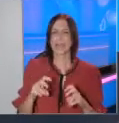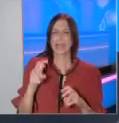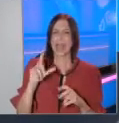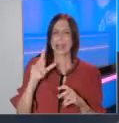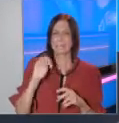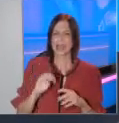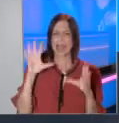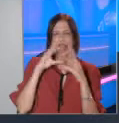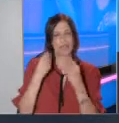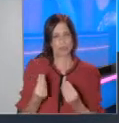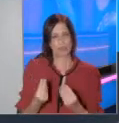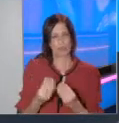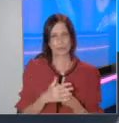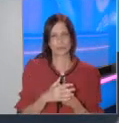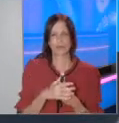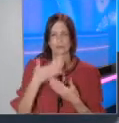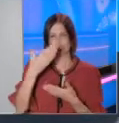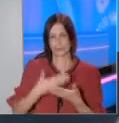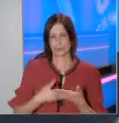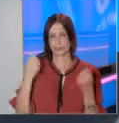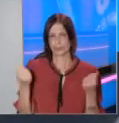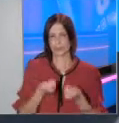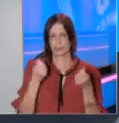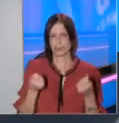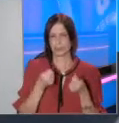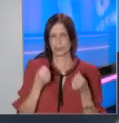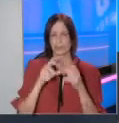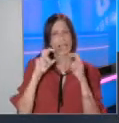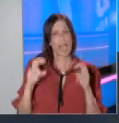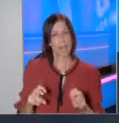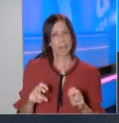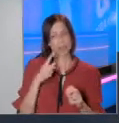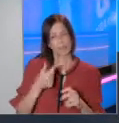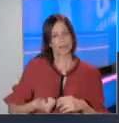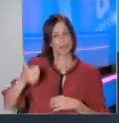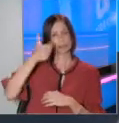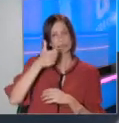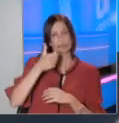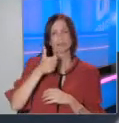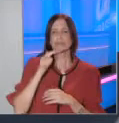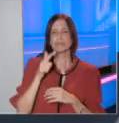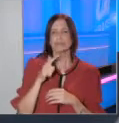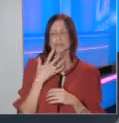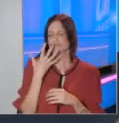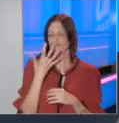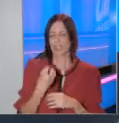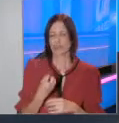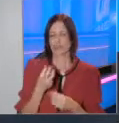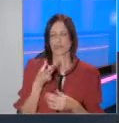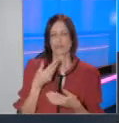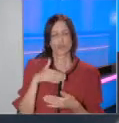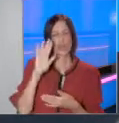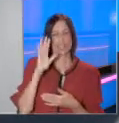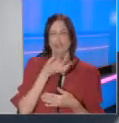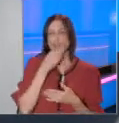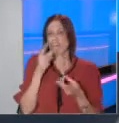שלום, ערב טוב. טוב, אז הדוח שפרסמה עמותה שאת עומדת בראשה, איך נאמר, אגום ביותר,